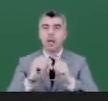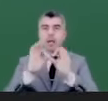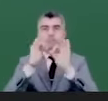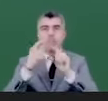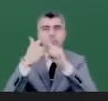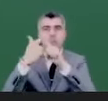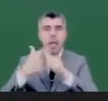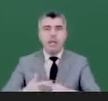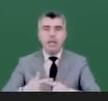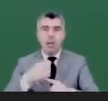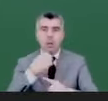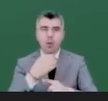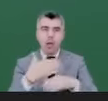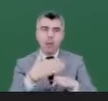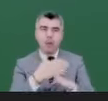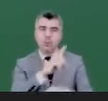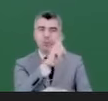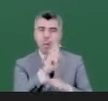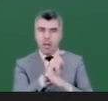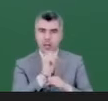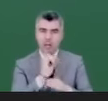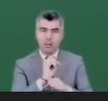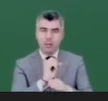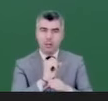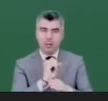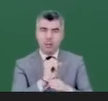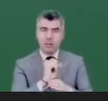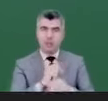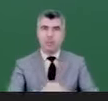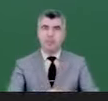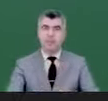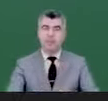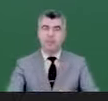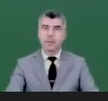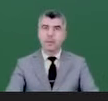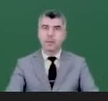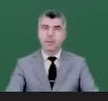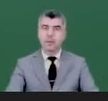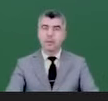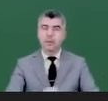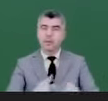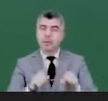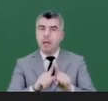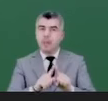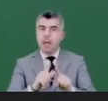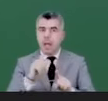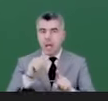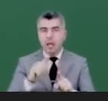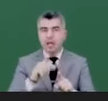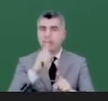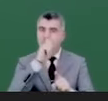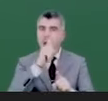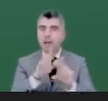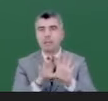تكلمت عليها الاستاذه مريم هذ الامكانيات الماليه يتم زما كين القدره باش